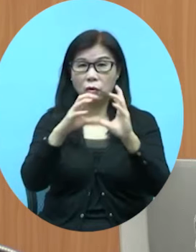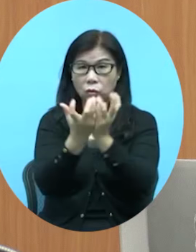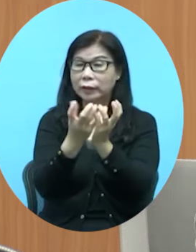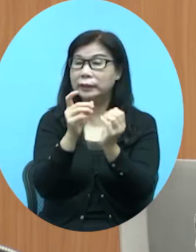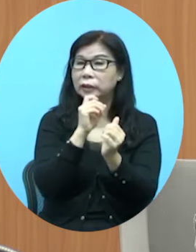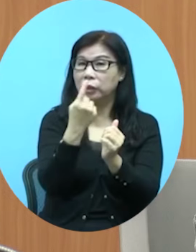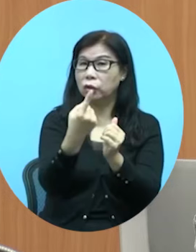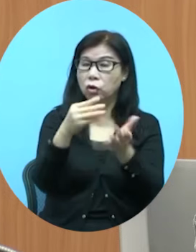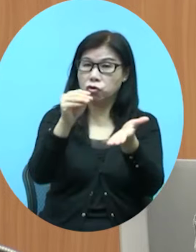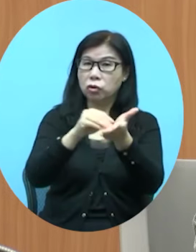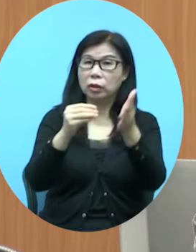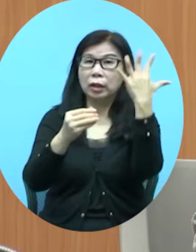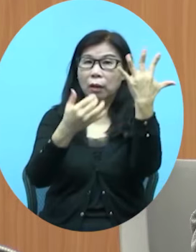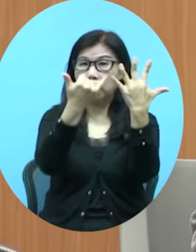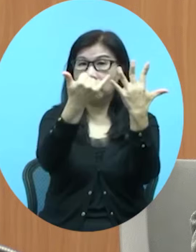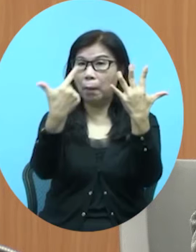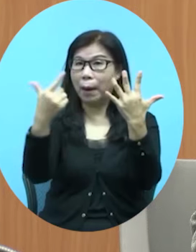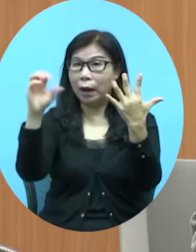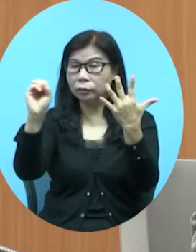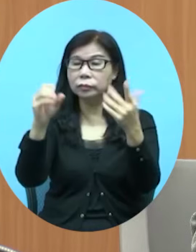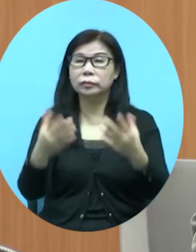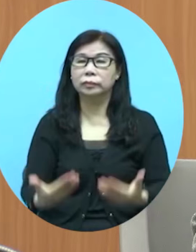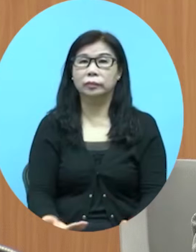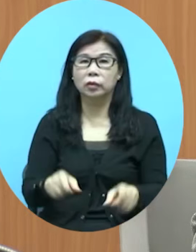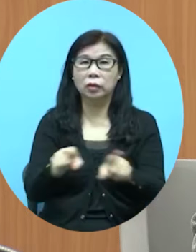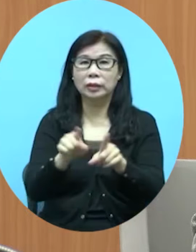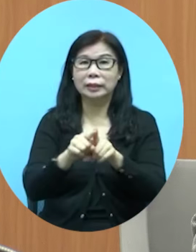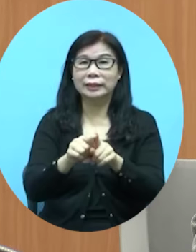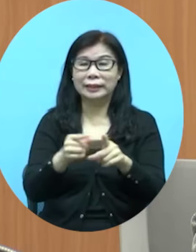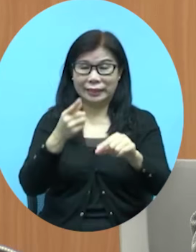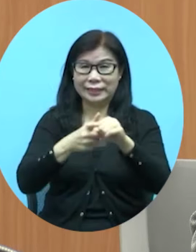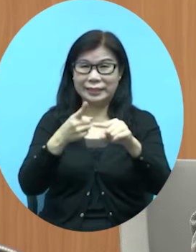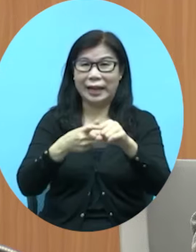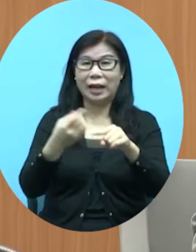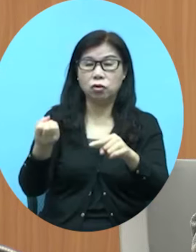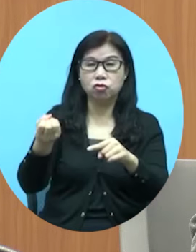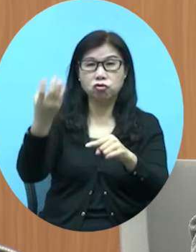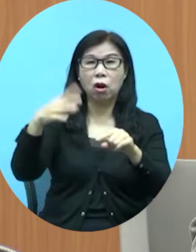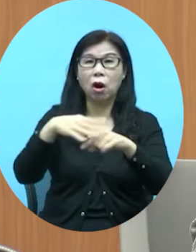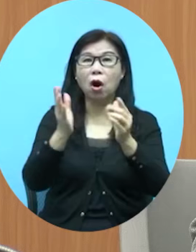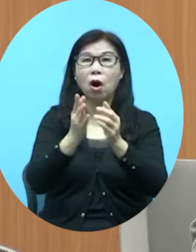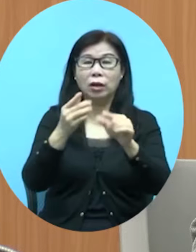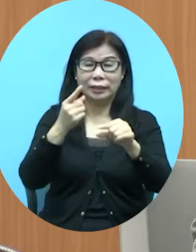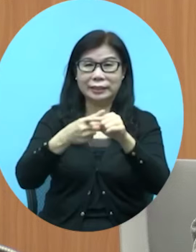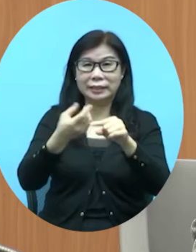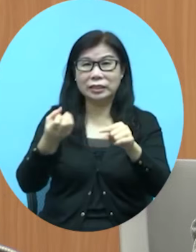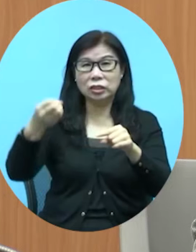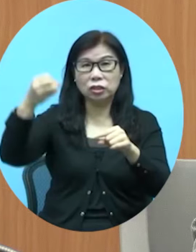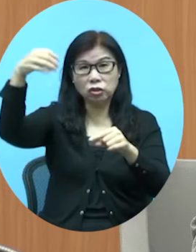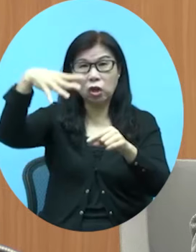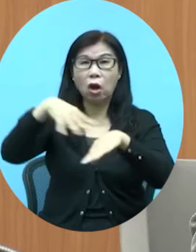一個群組個案5680也有在珍江中學有